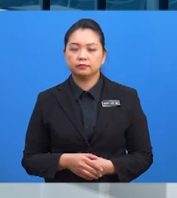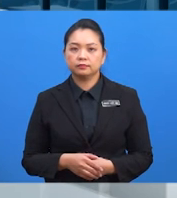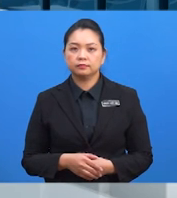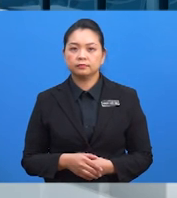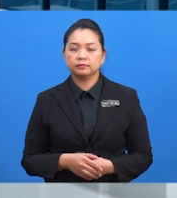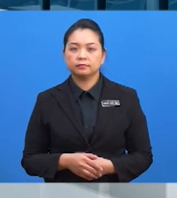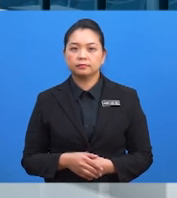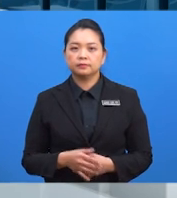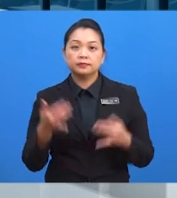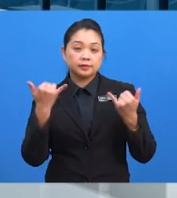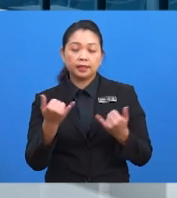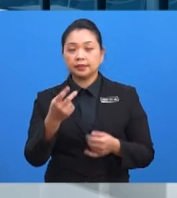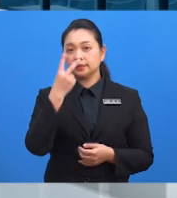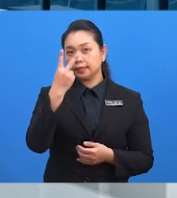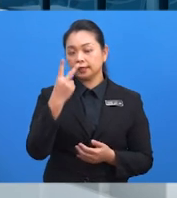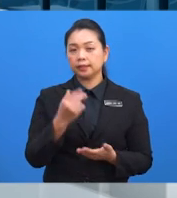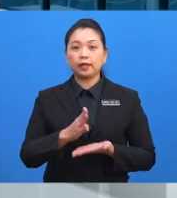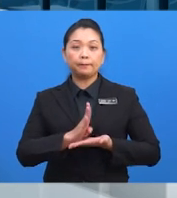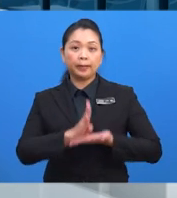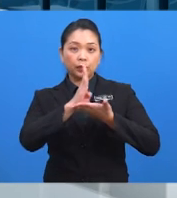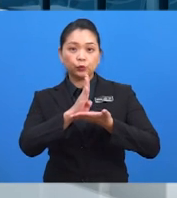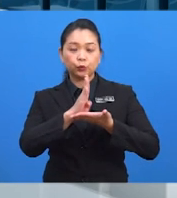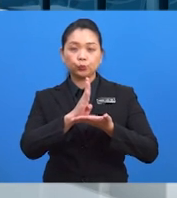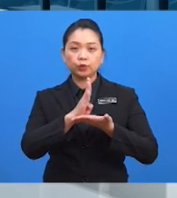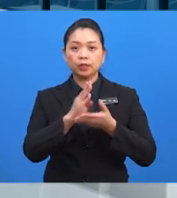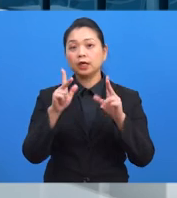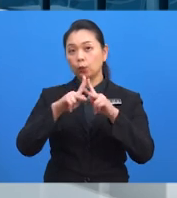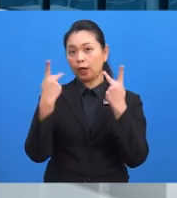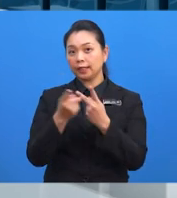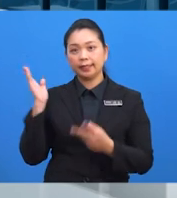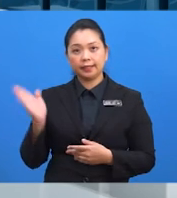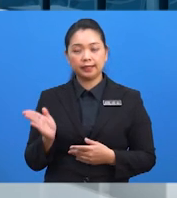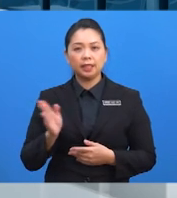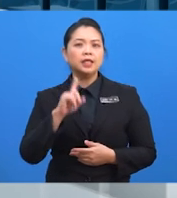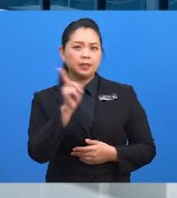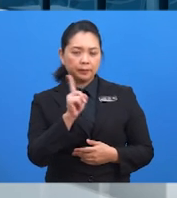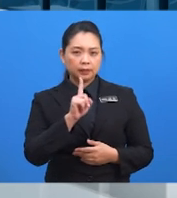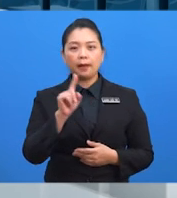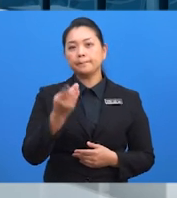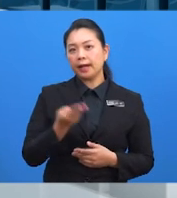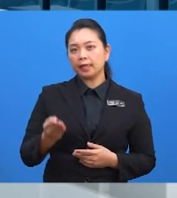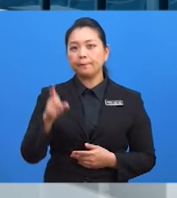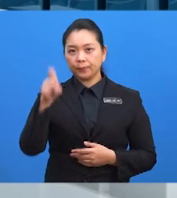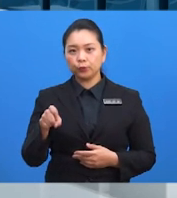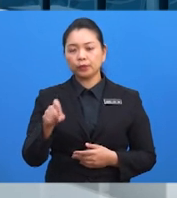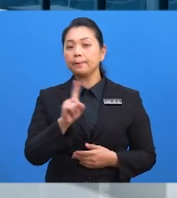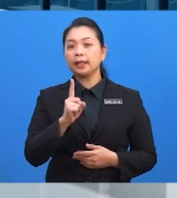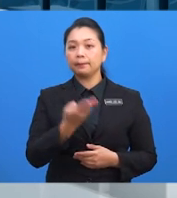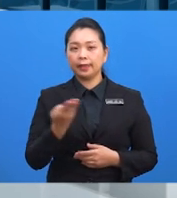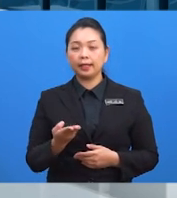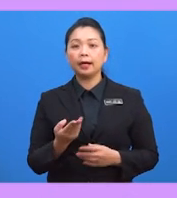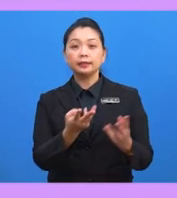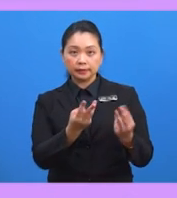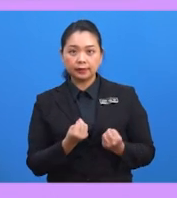RM700. Jom kita bantu keluarga Encik Amir untuk mengenal pasti yang manakah barang keperluan dan barang kehendak.